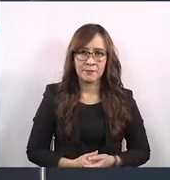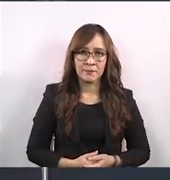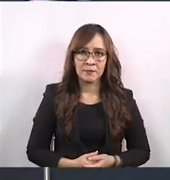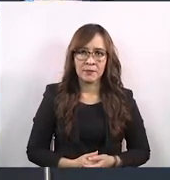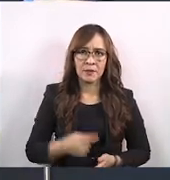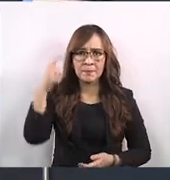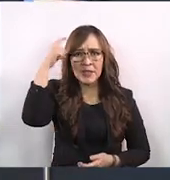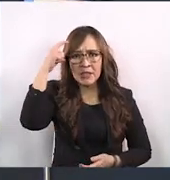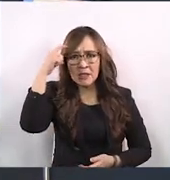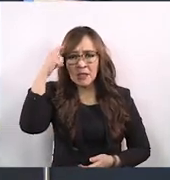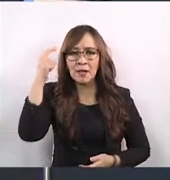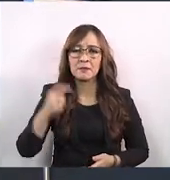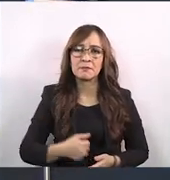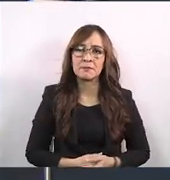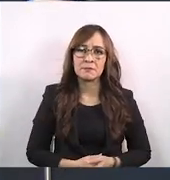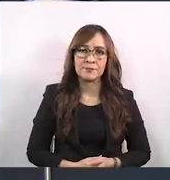Hai wayang